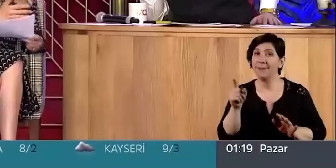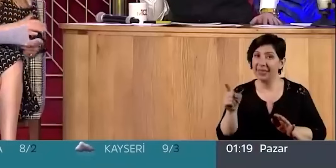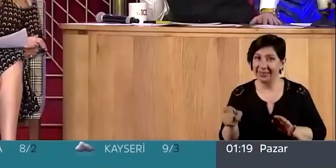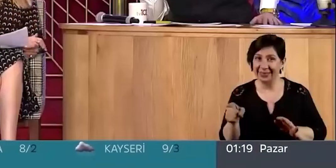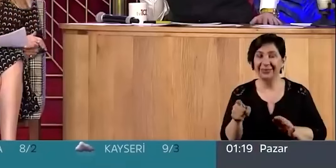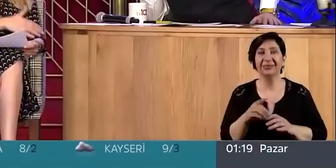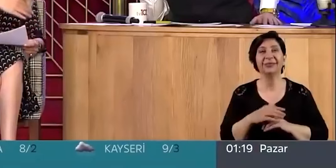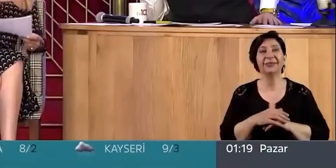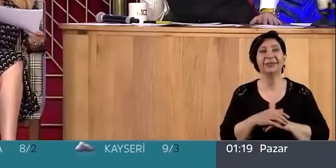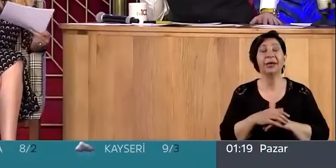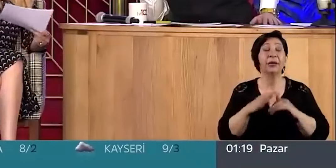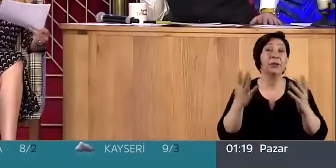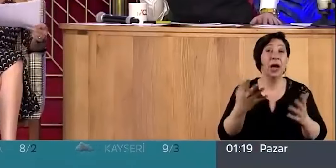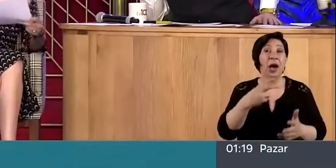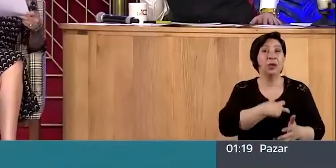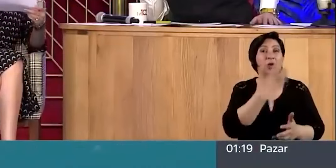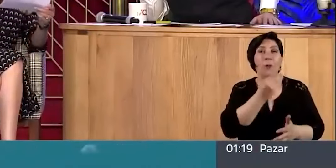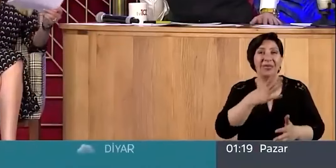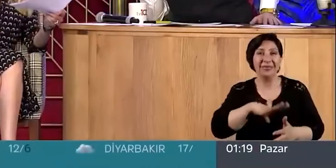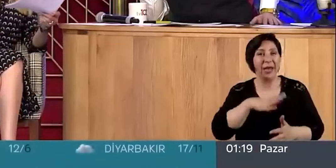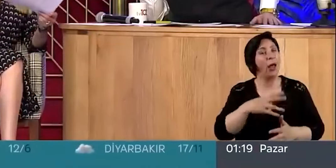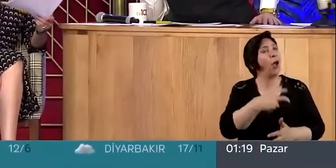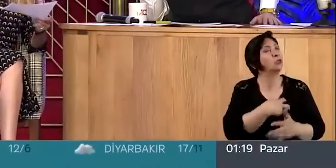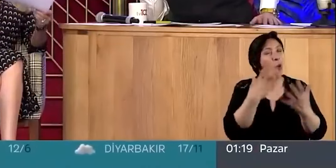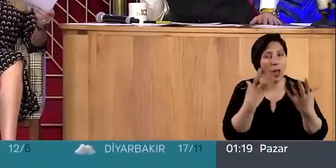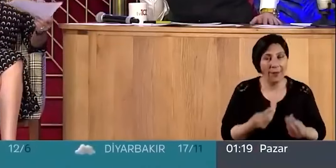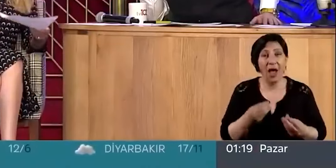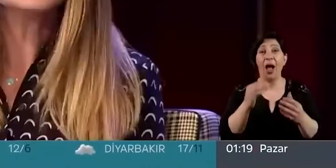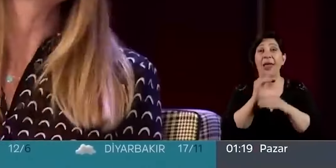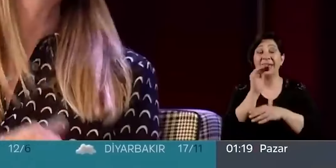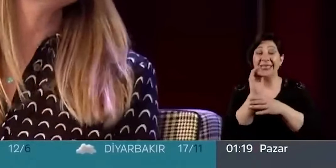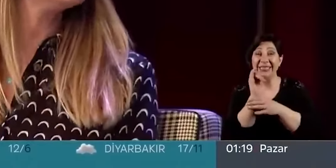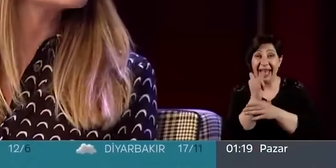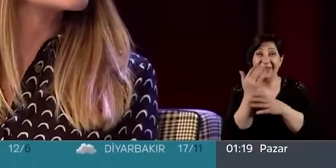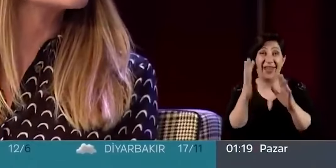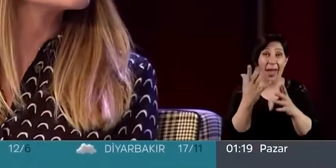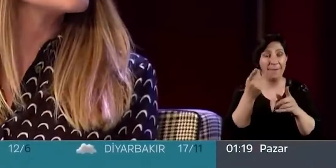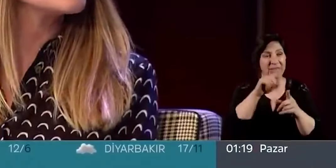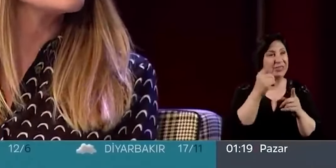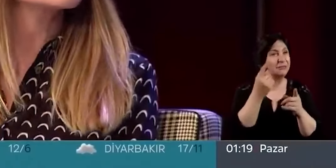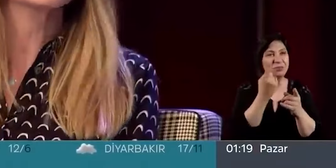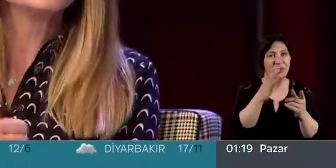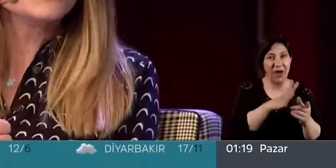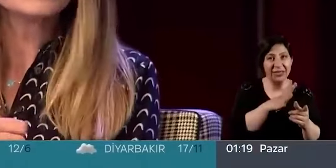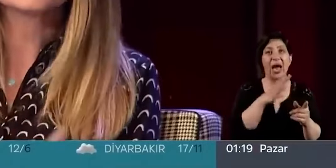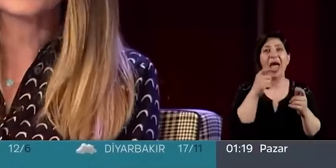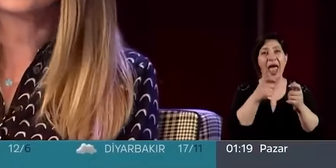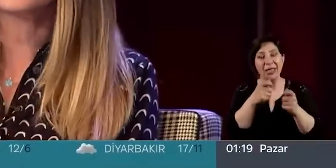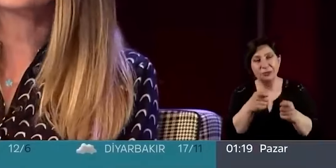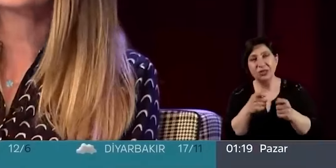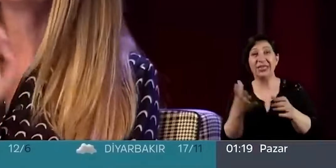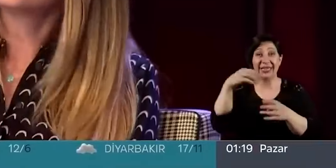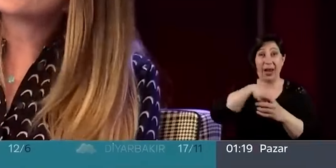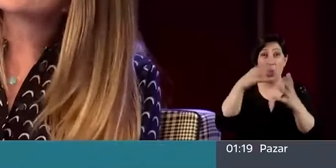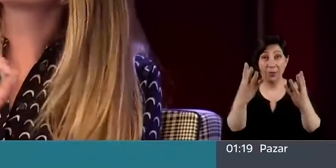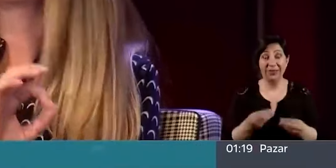bununla ilgili girişimde bulunmak isteyenler ya da aşık olmak isteyen, hayatlarında sanat ya da kreatif alanları ön plana çıkartmak isteyenler varsa, eğitimcilik de dahil